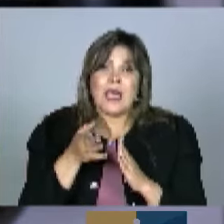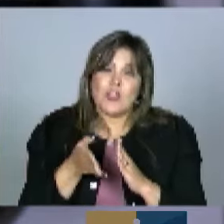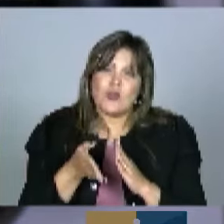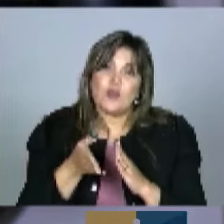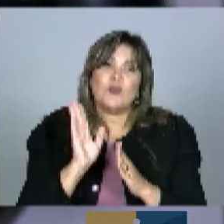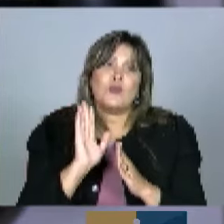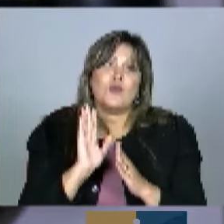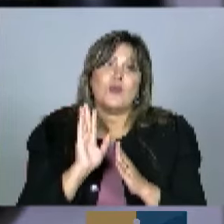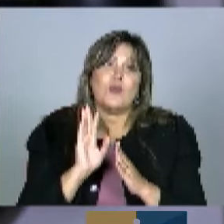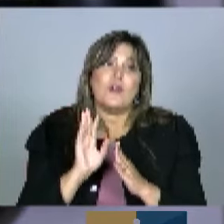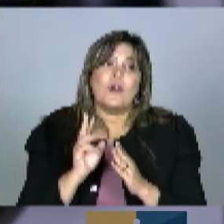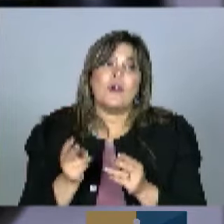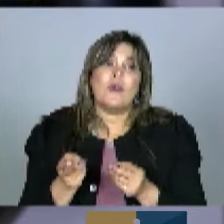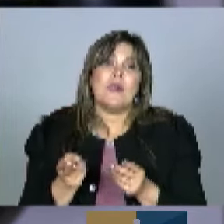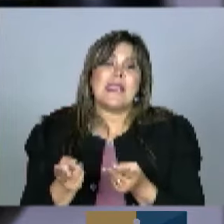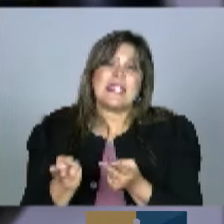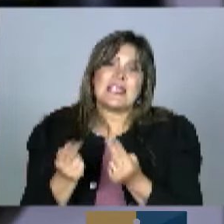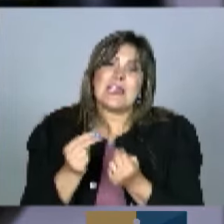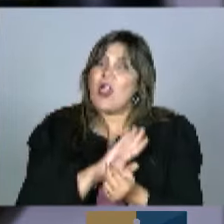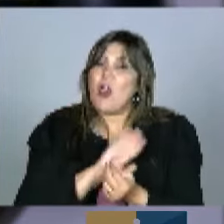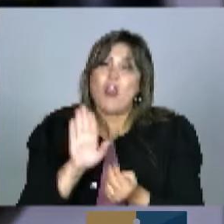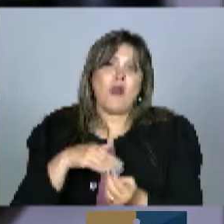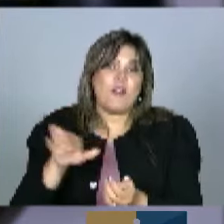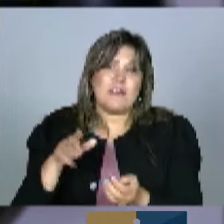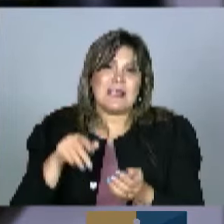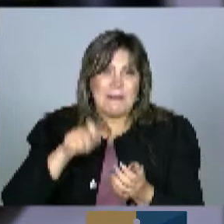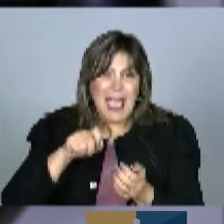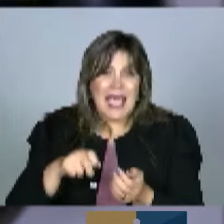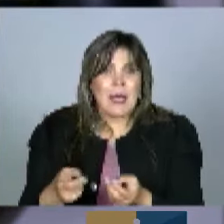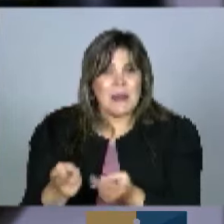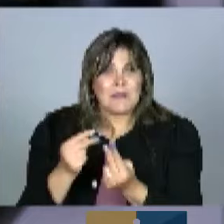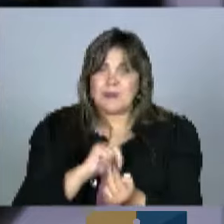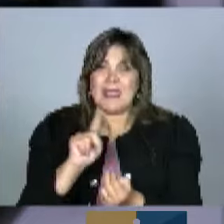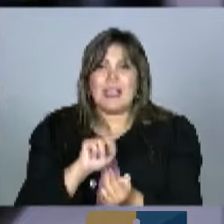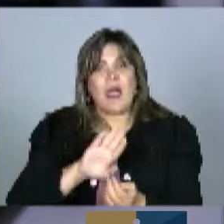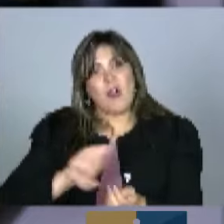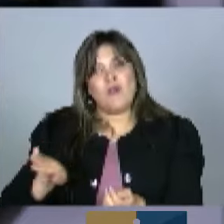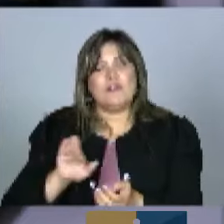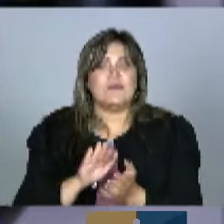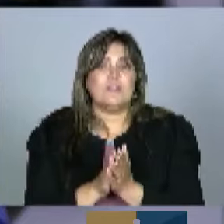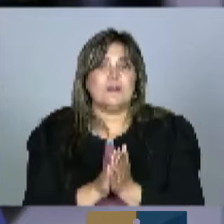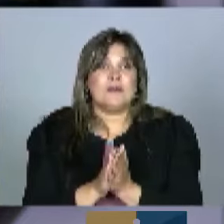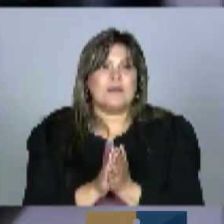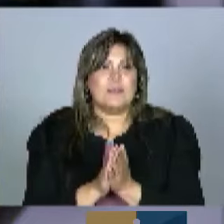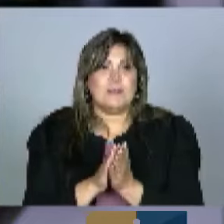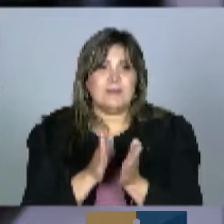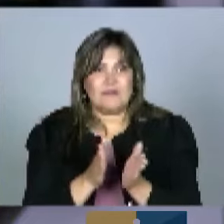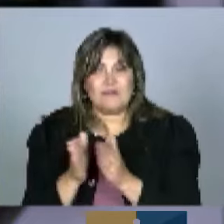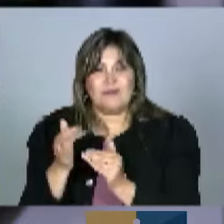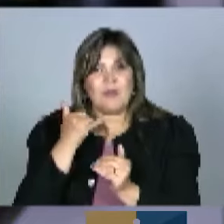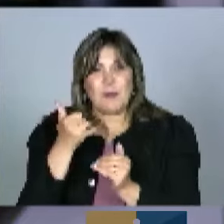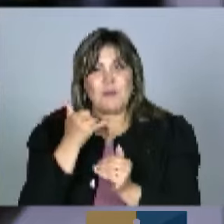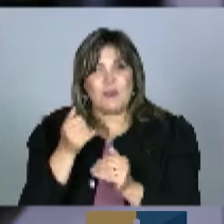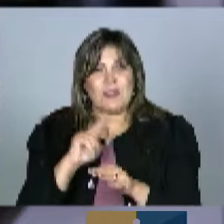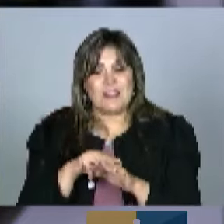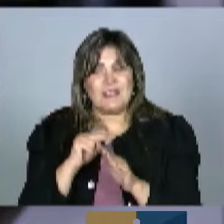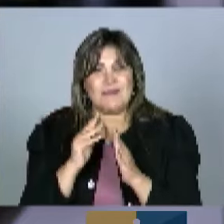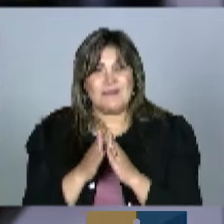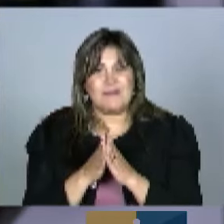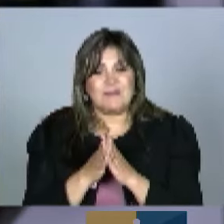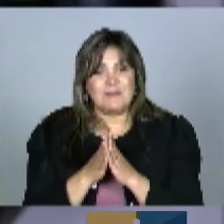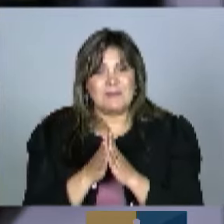الجنائي خلاص انتهى بالوفاء خلاص انقضت الدعوه الجنائيه الجنائيه الوفاء تمام الاستاذ عزيز اتفضل